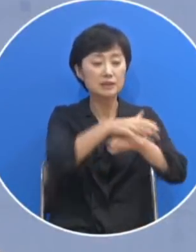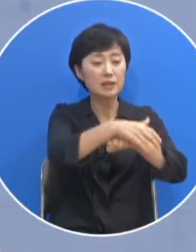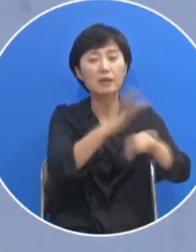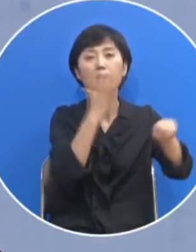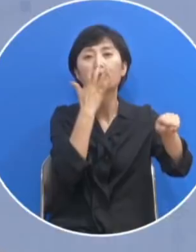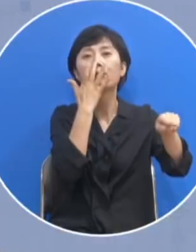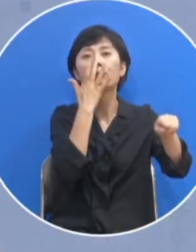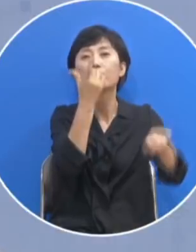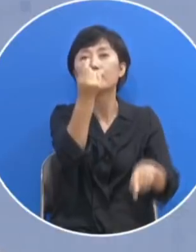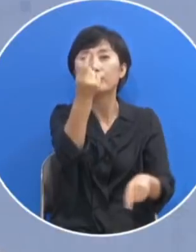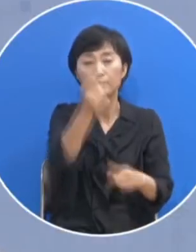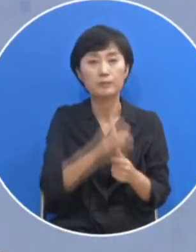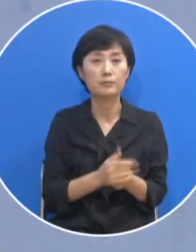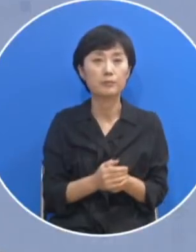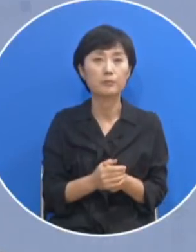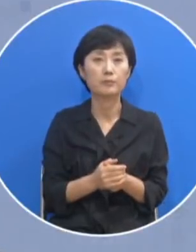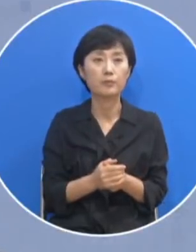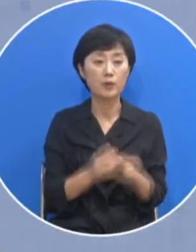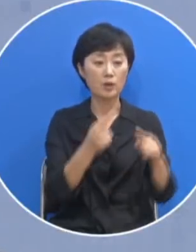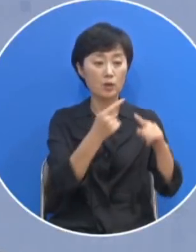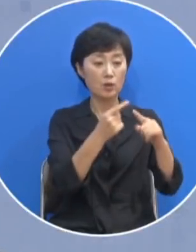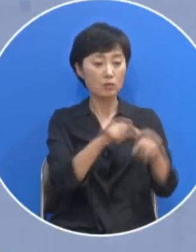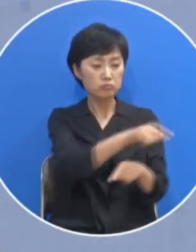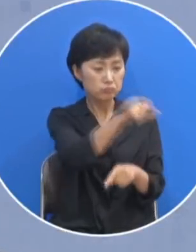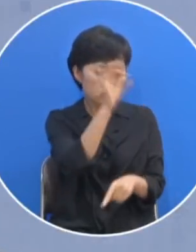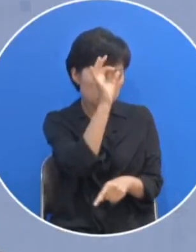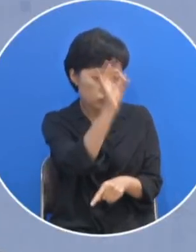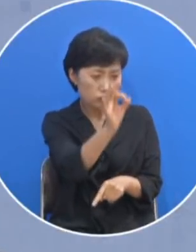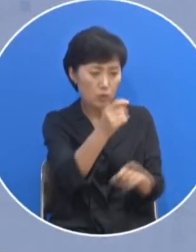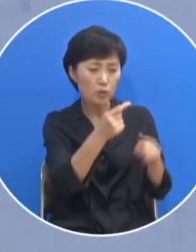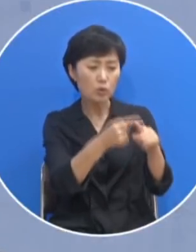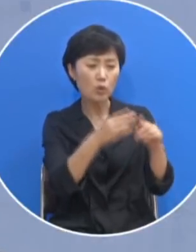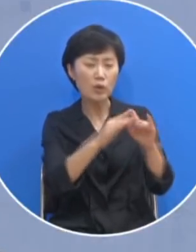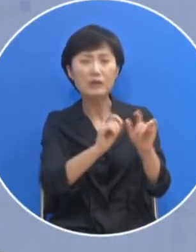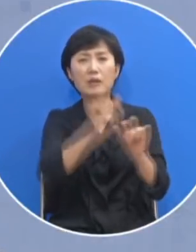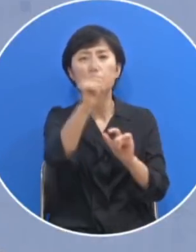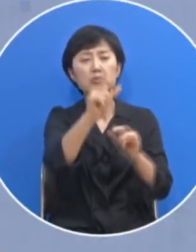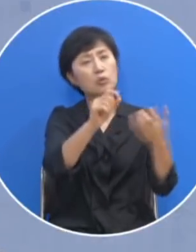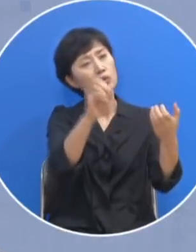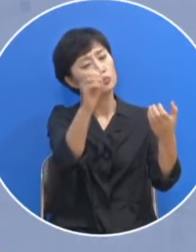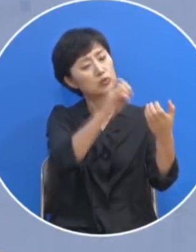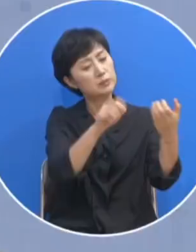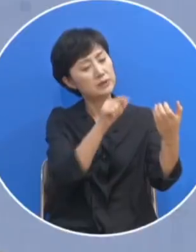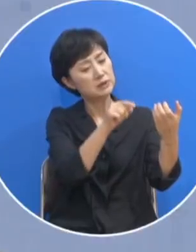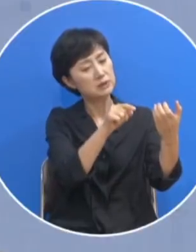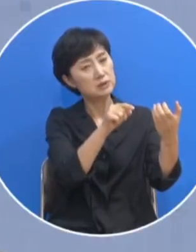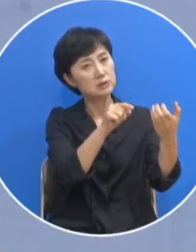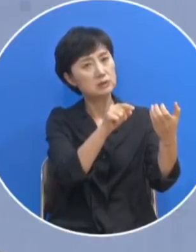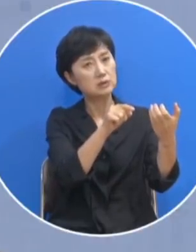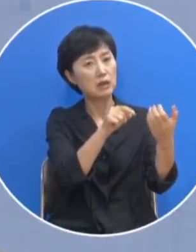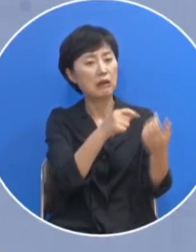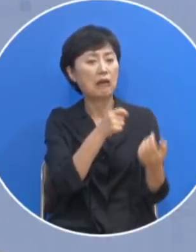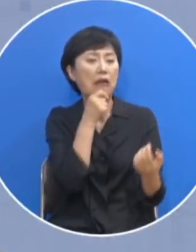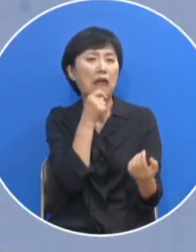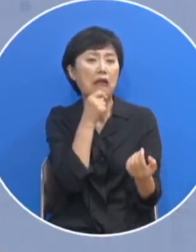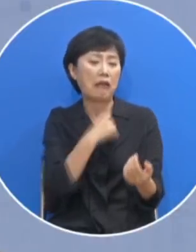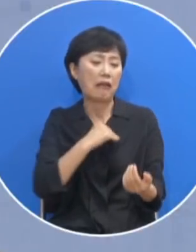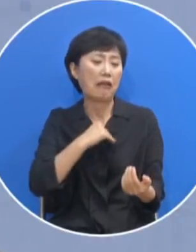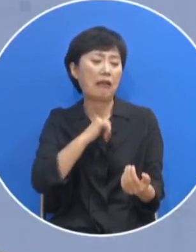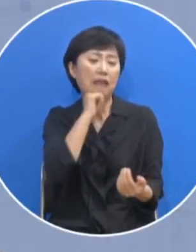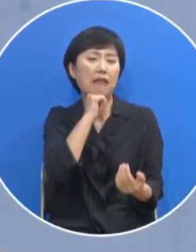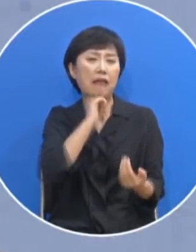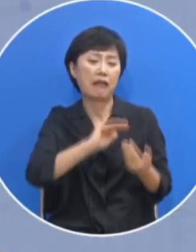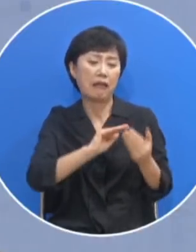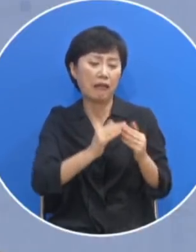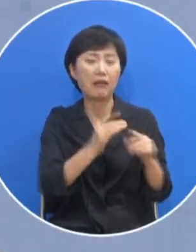언더 교회 90 전도로 미자립 입니다 아닌데 os 철쭉 낭비 불쌍하다 마트 4e 개편된 살고 못살고